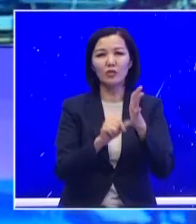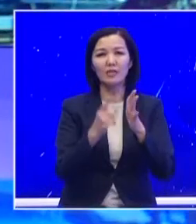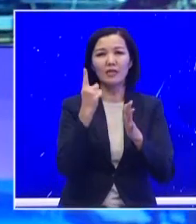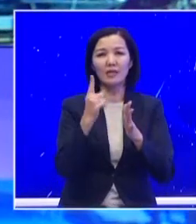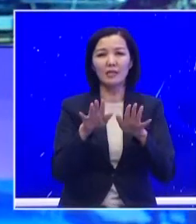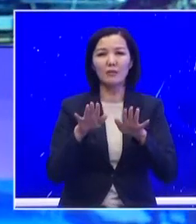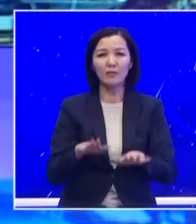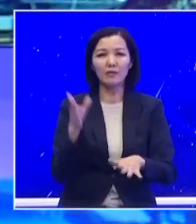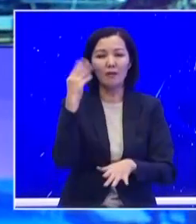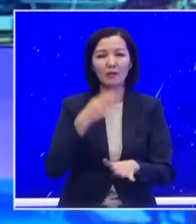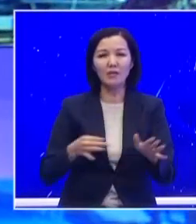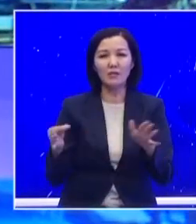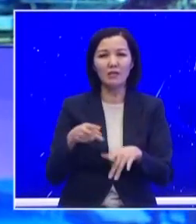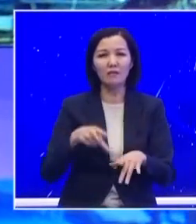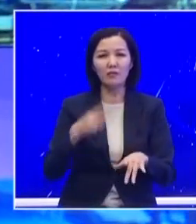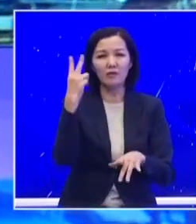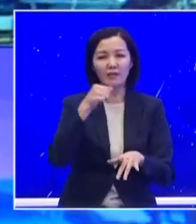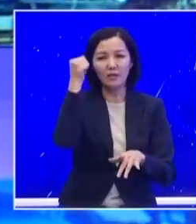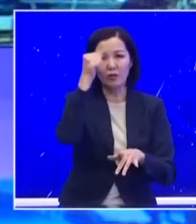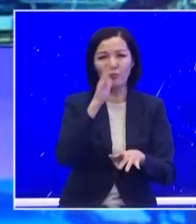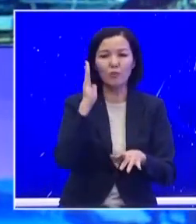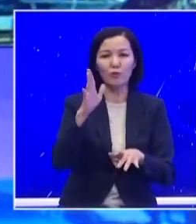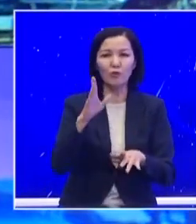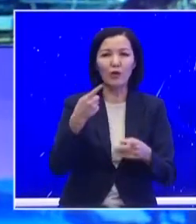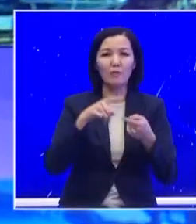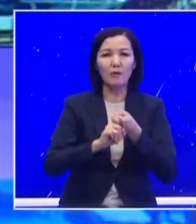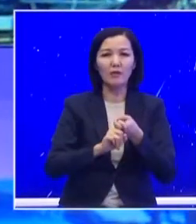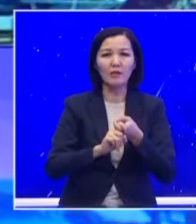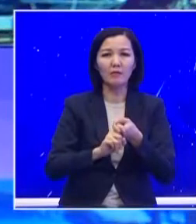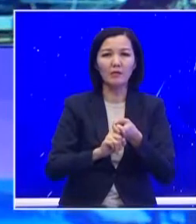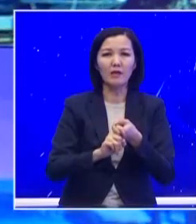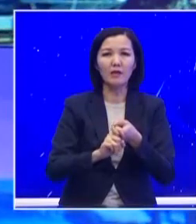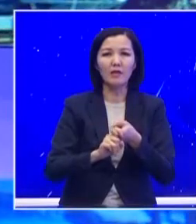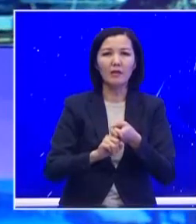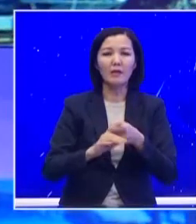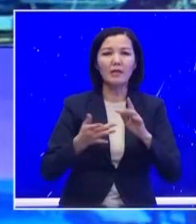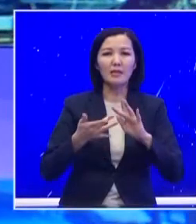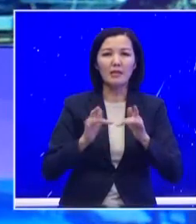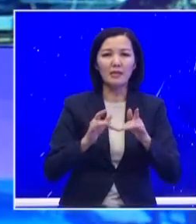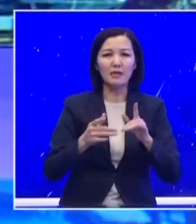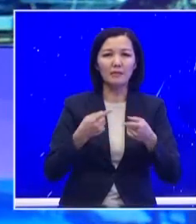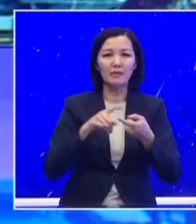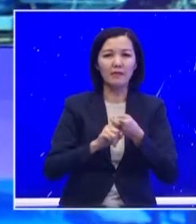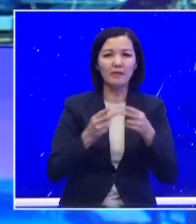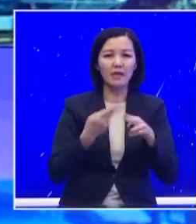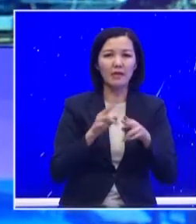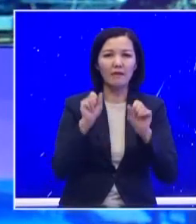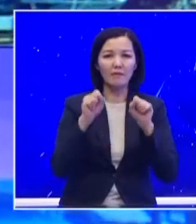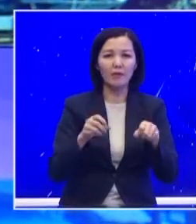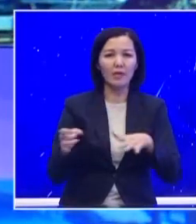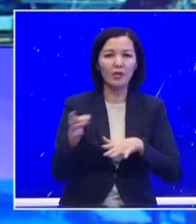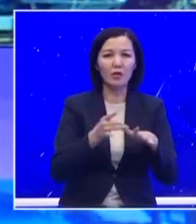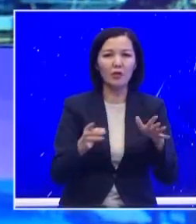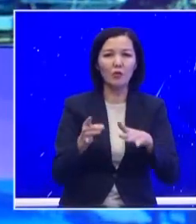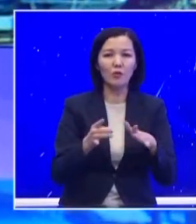161 населенный пункт Алматинской области в 2020 году будет подключен к волоконно-оптическим линиям связи. Это позволит жителям